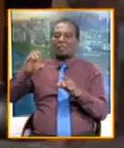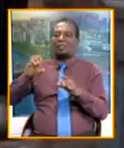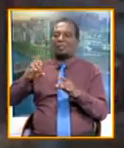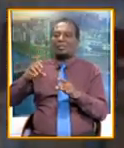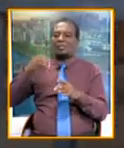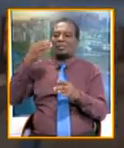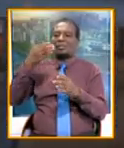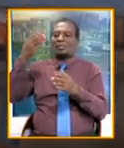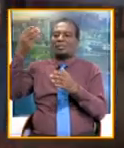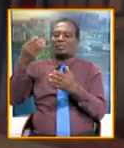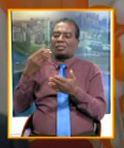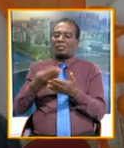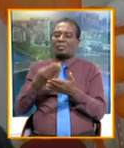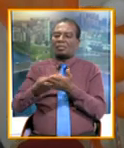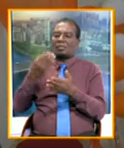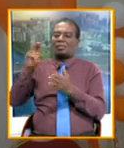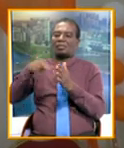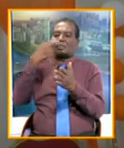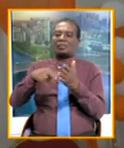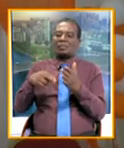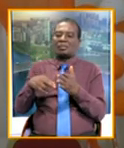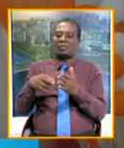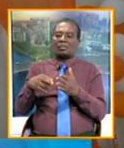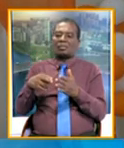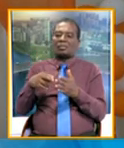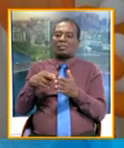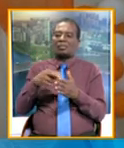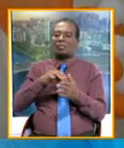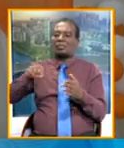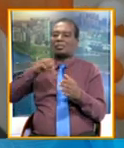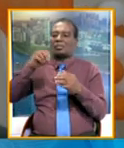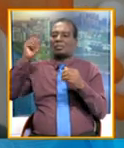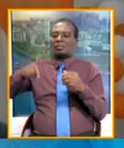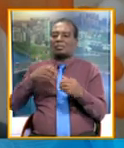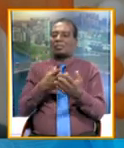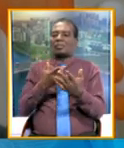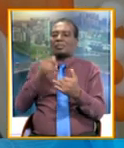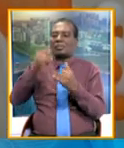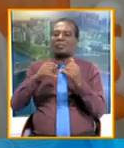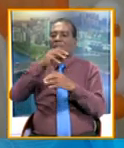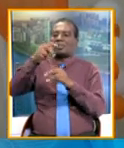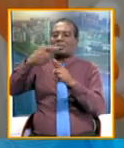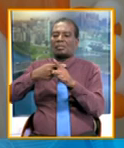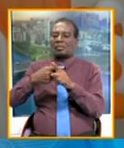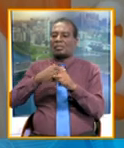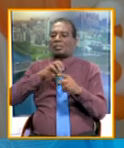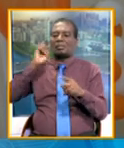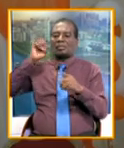d'une pension à sa retraite. La vendeuse d'Atiké n'a même pas besoin d'attendre à la fin du mois pour venir payer des cotisations. Elle peut payer